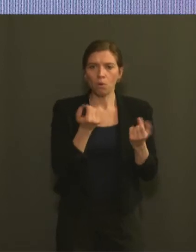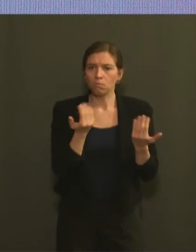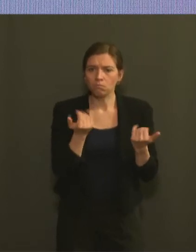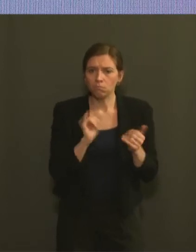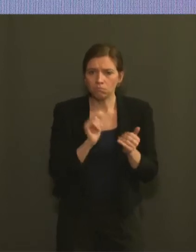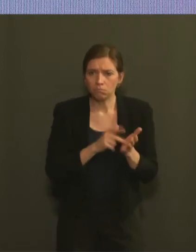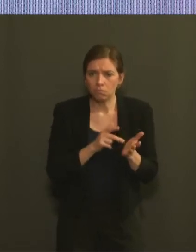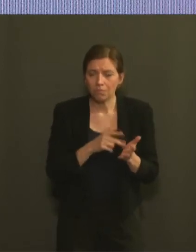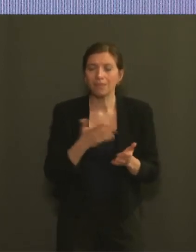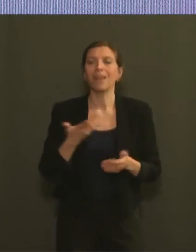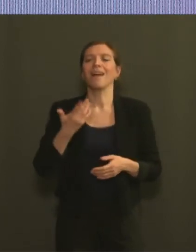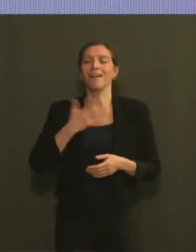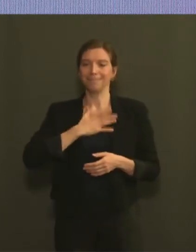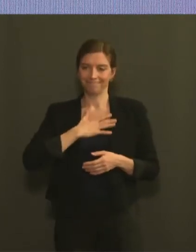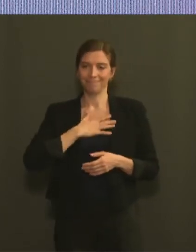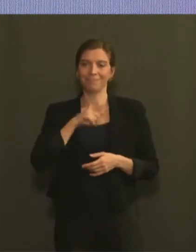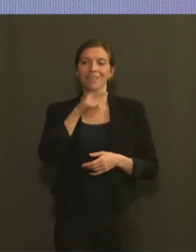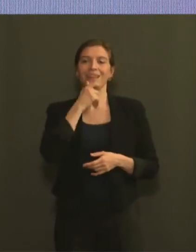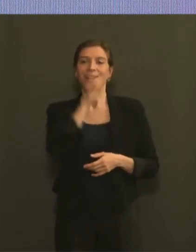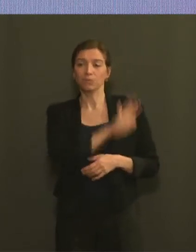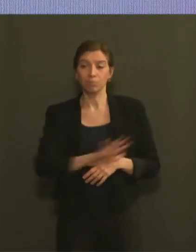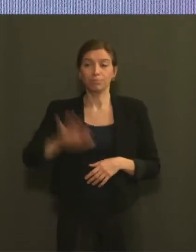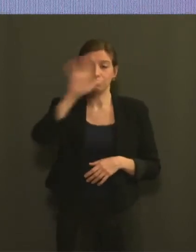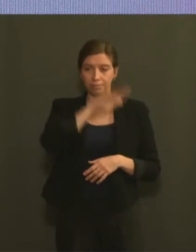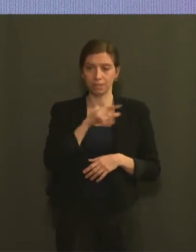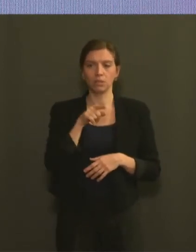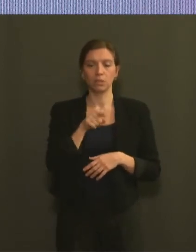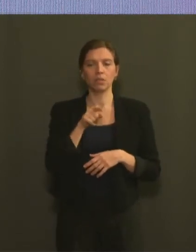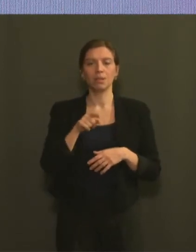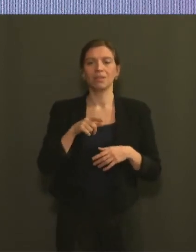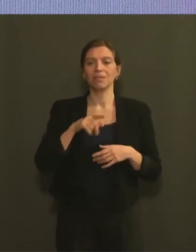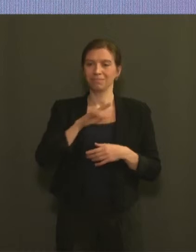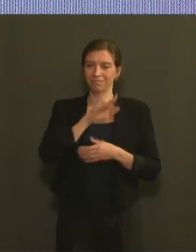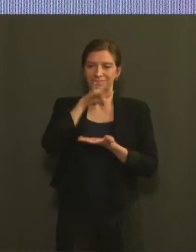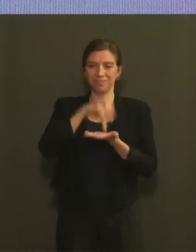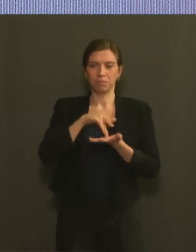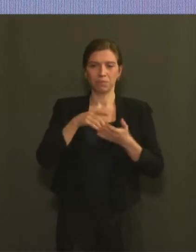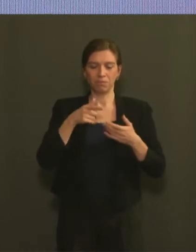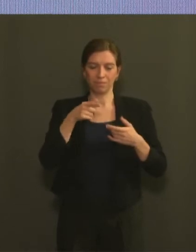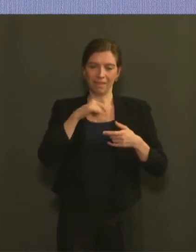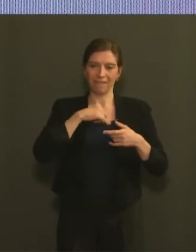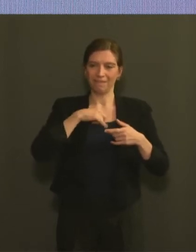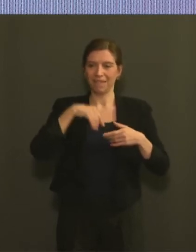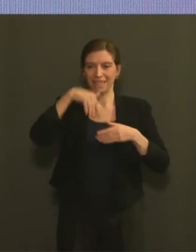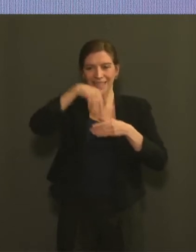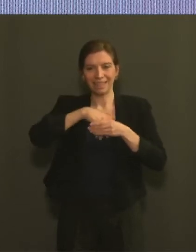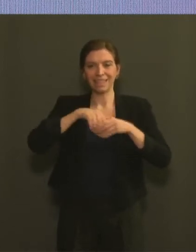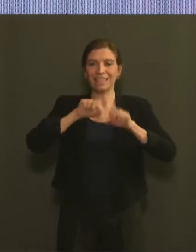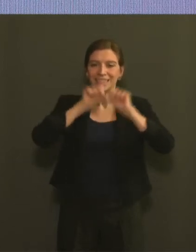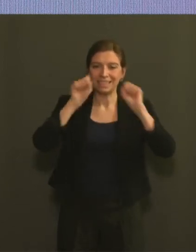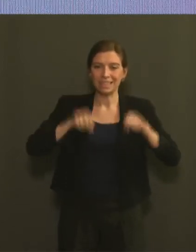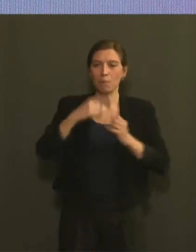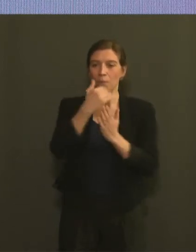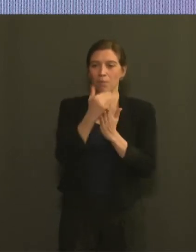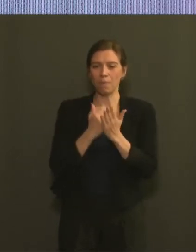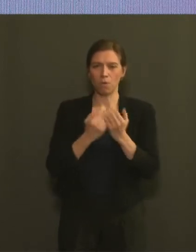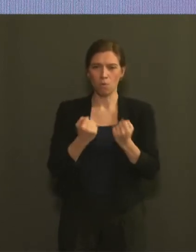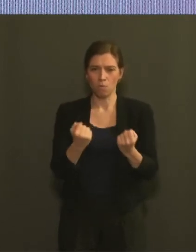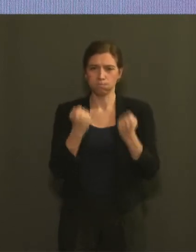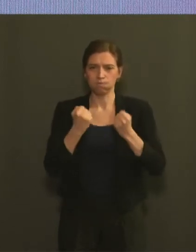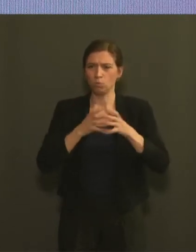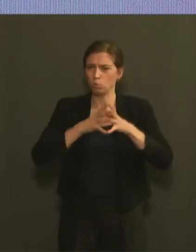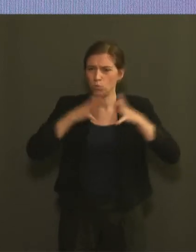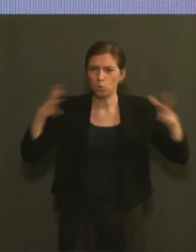performance genedis barking ce programme sife ventes de véhicules verts team pro